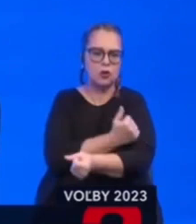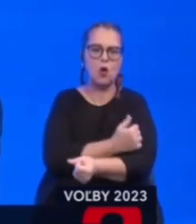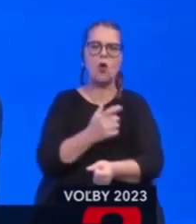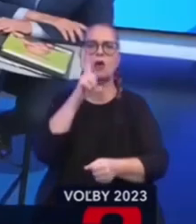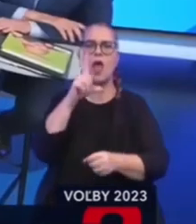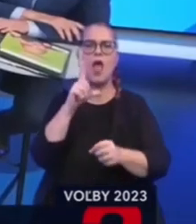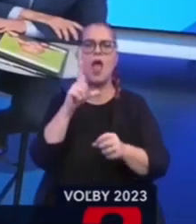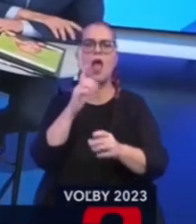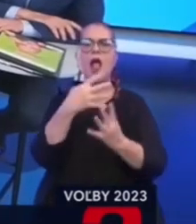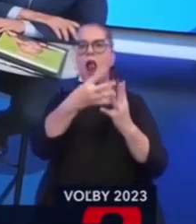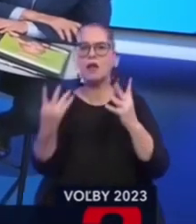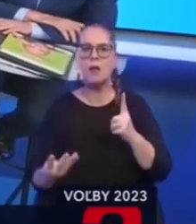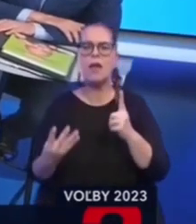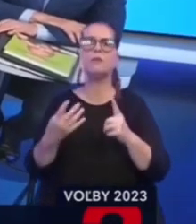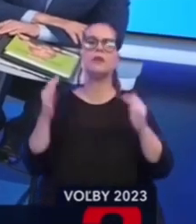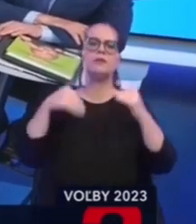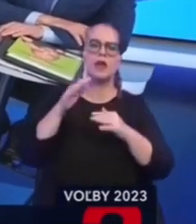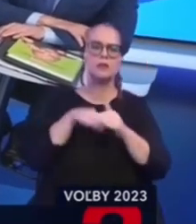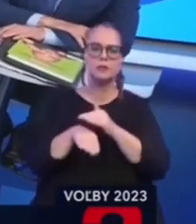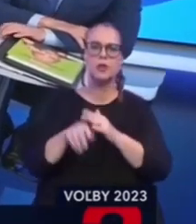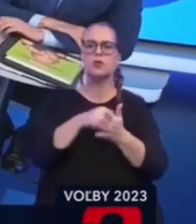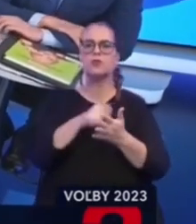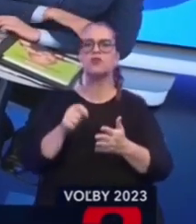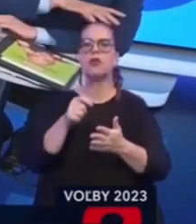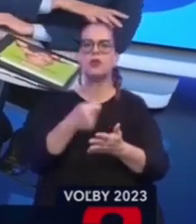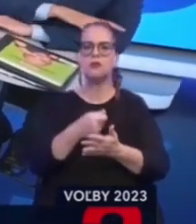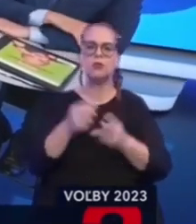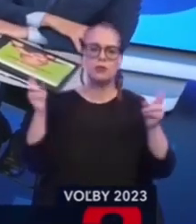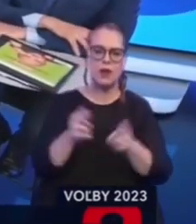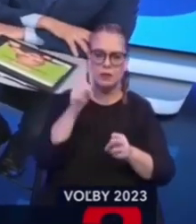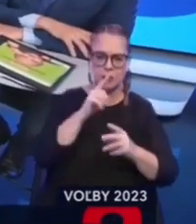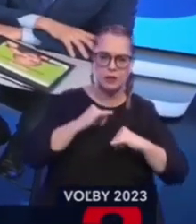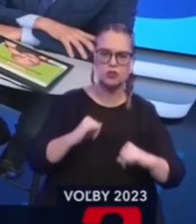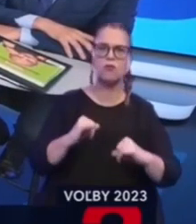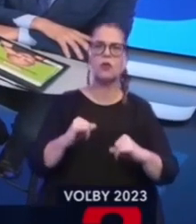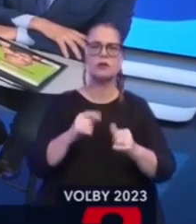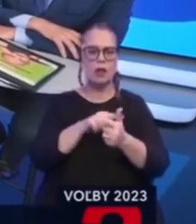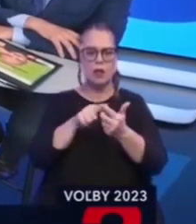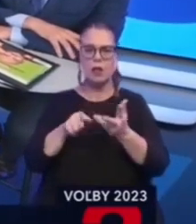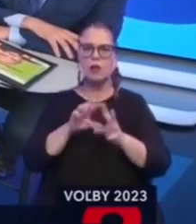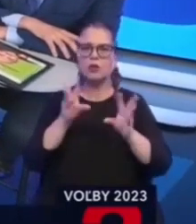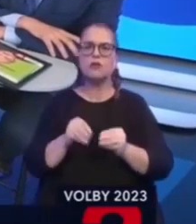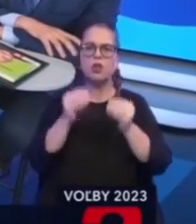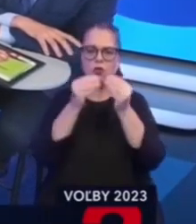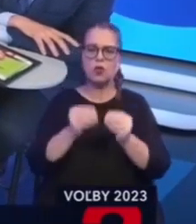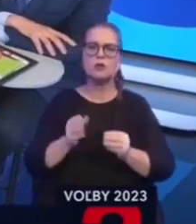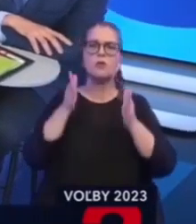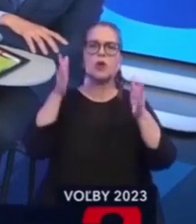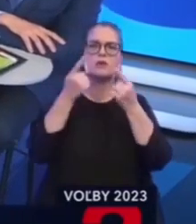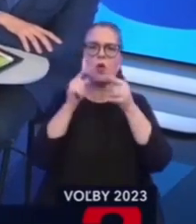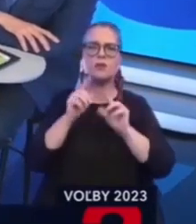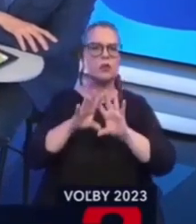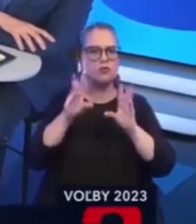LGBTI, viac imigrantov, nižšie dôchodky, zrušenie 13. dôchodku, skrátenie materskej dovolenky. Vlastne je to ten koncept toho progresívneho Slovenska,